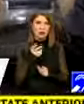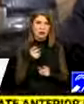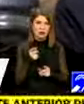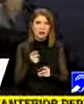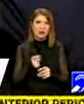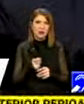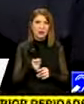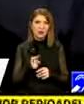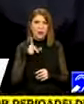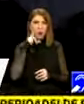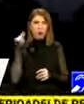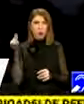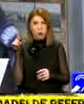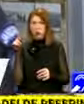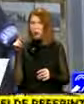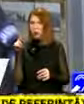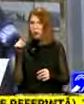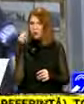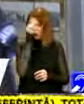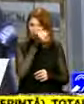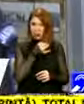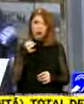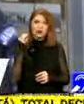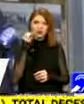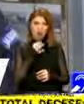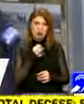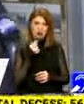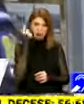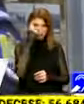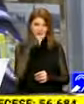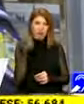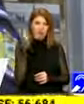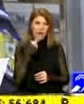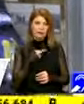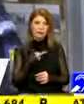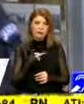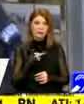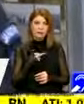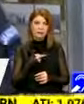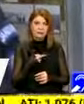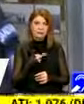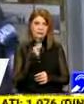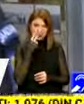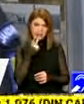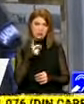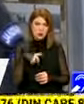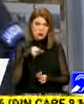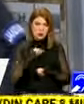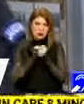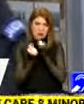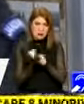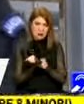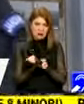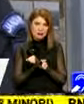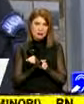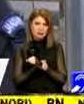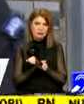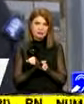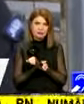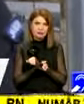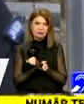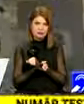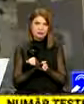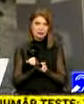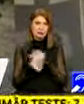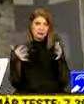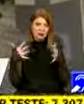știam eu, oamenii triști, fețele lor se vedeau că sunt schimbate de